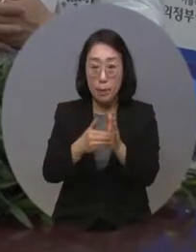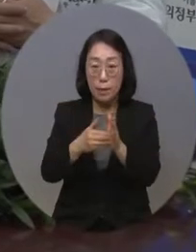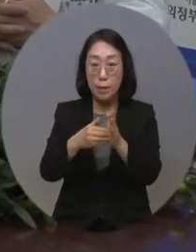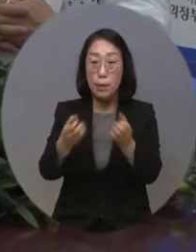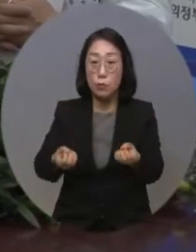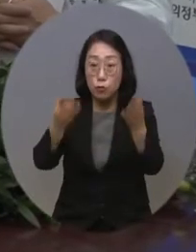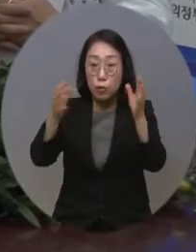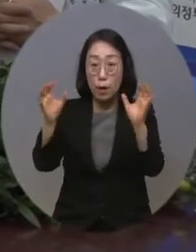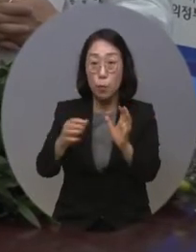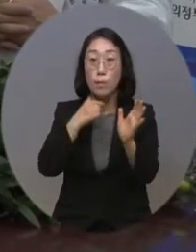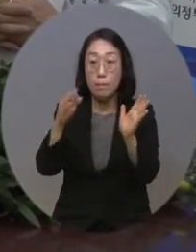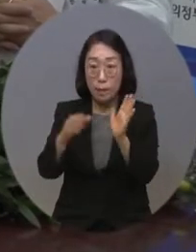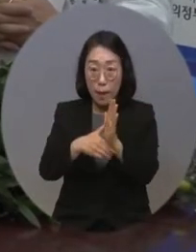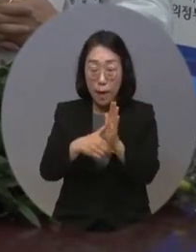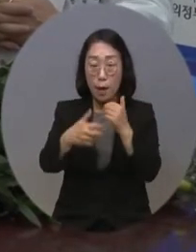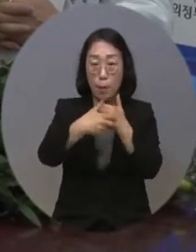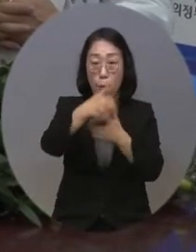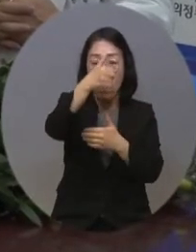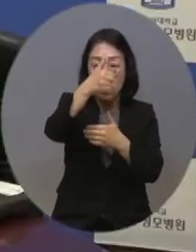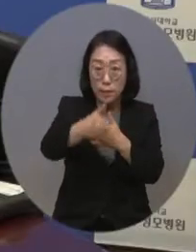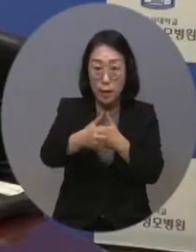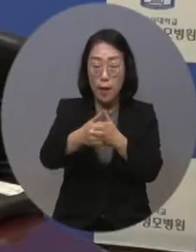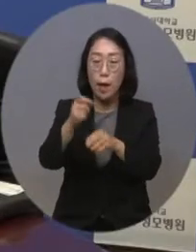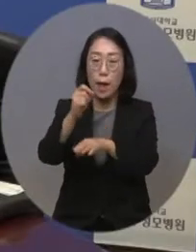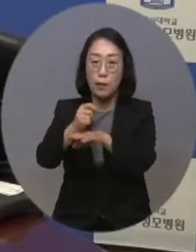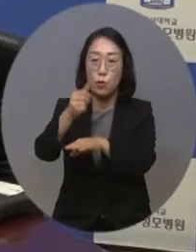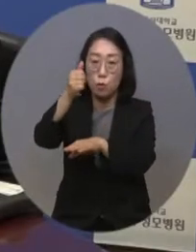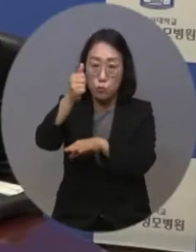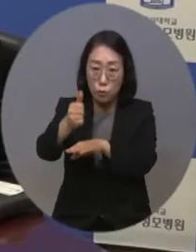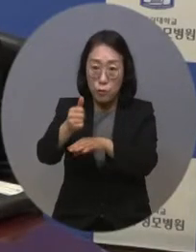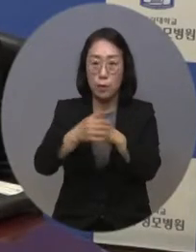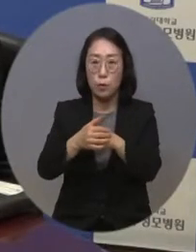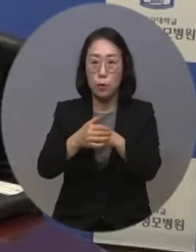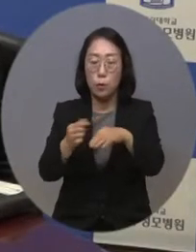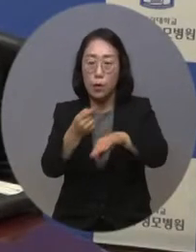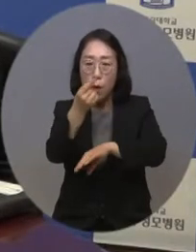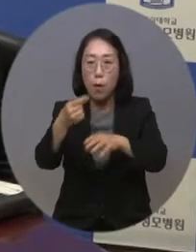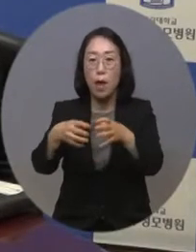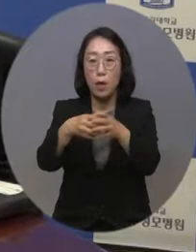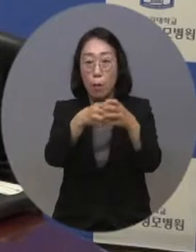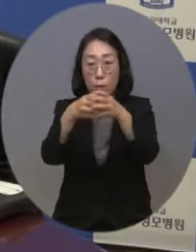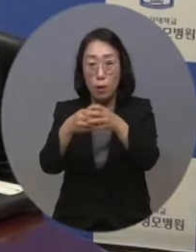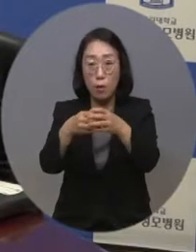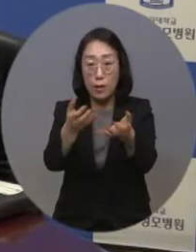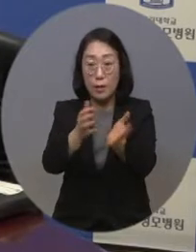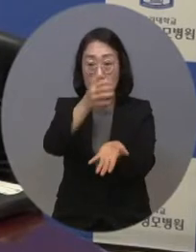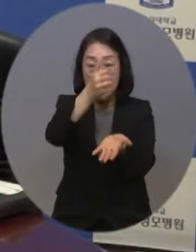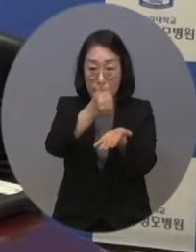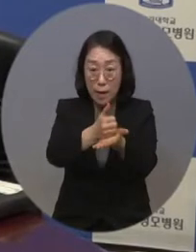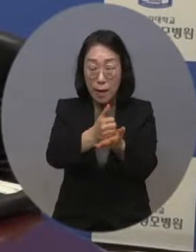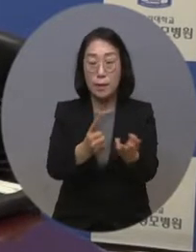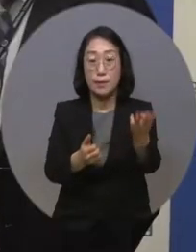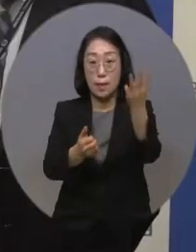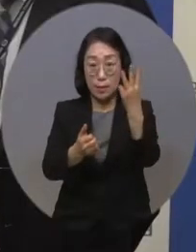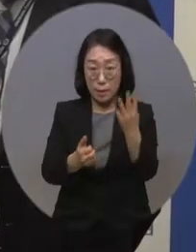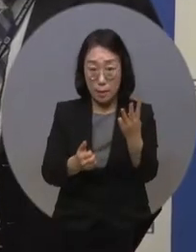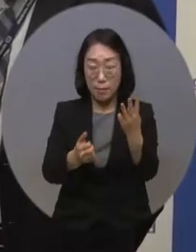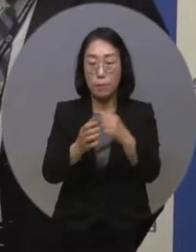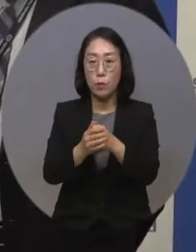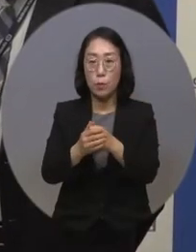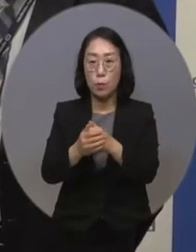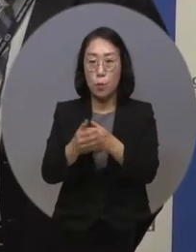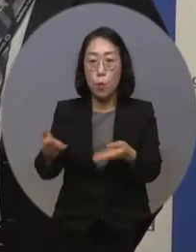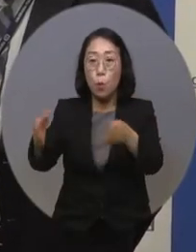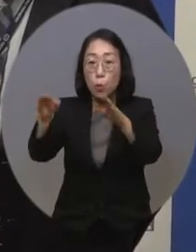한창희 병원장, 김희철 행정부원장, 김영중 대외협력팀장 등 병원 관계자 3명과